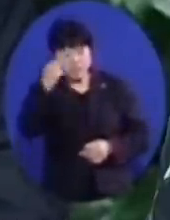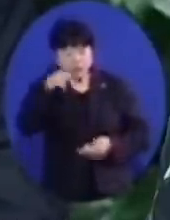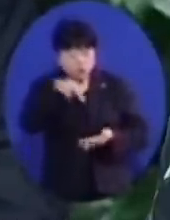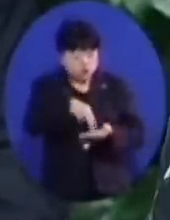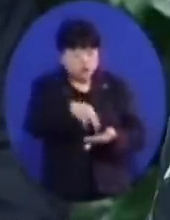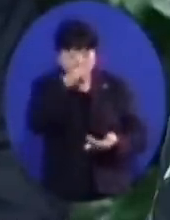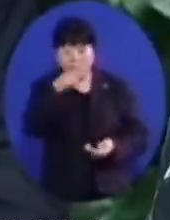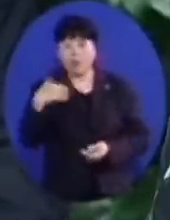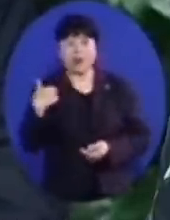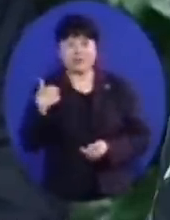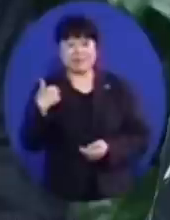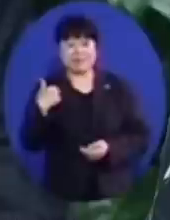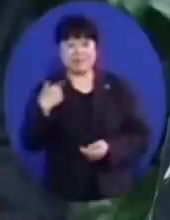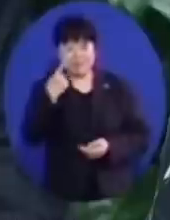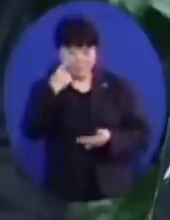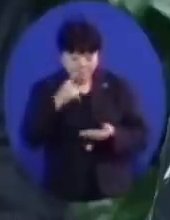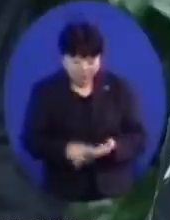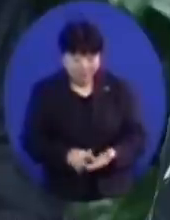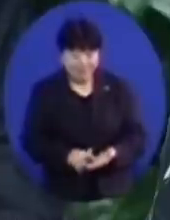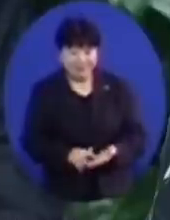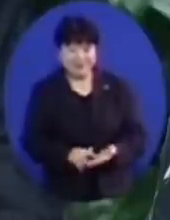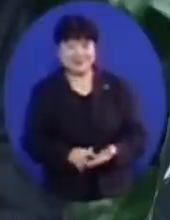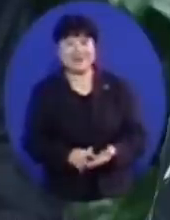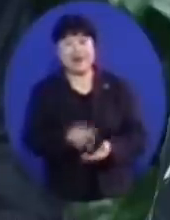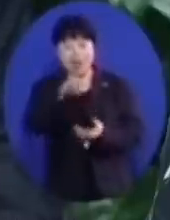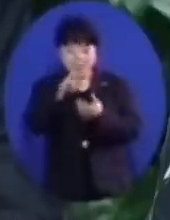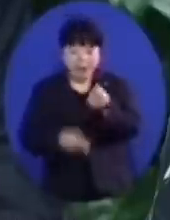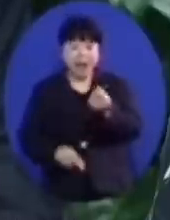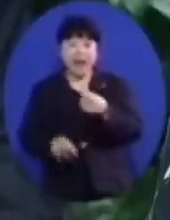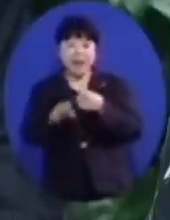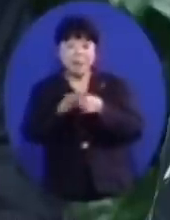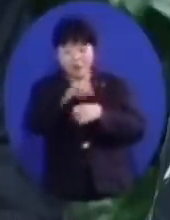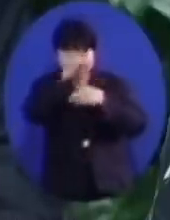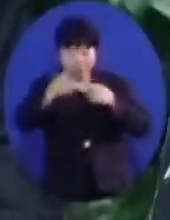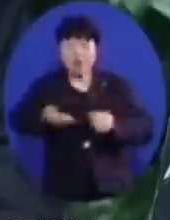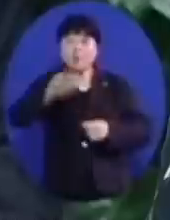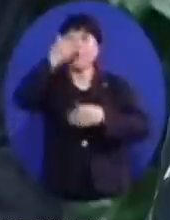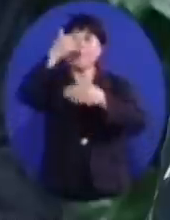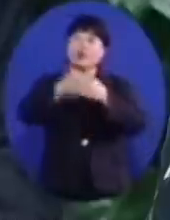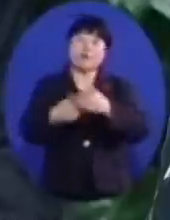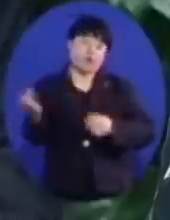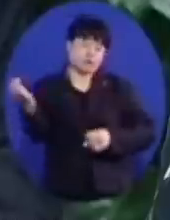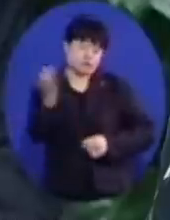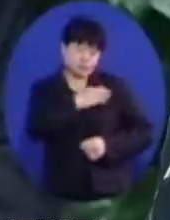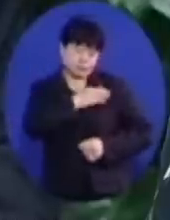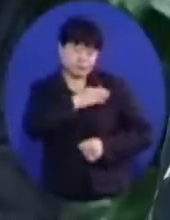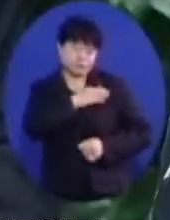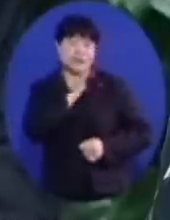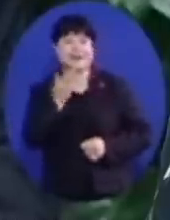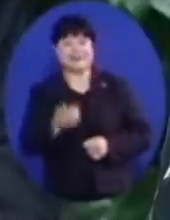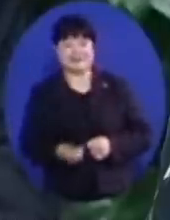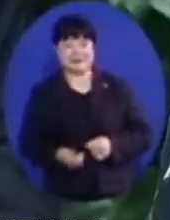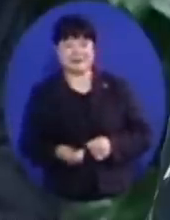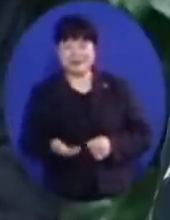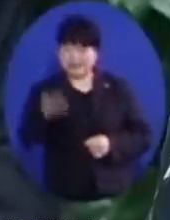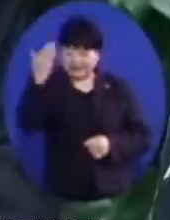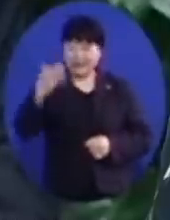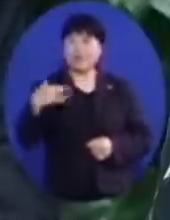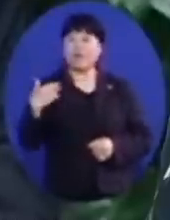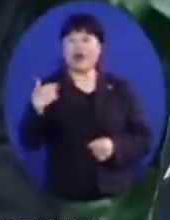있었어요 그 석유만 팔아도 평생 먹고 남은 믿고 거대한 부자인데 그걸